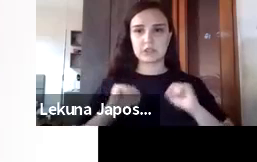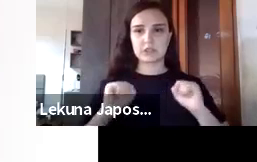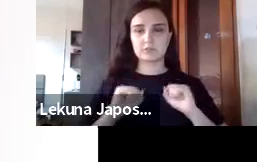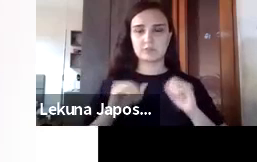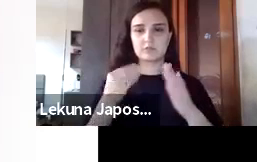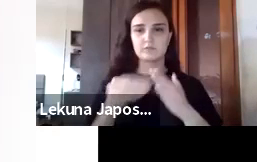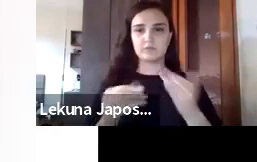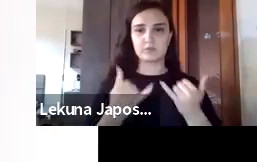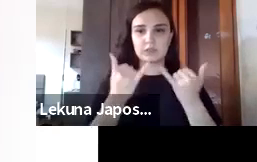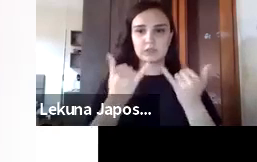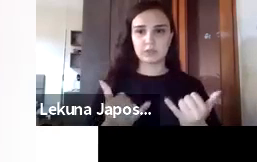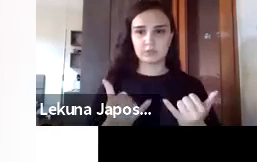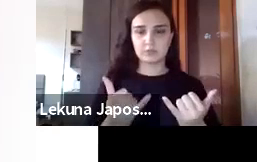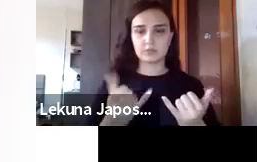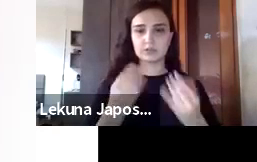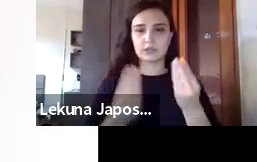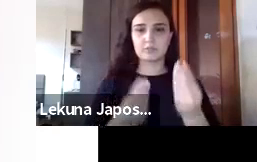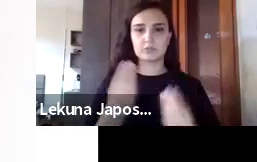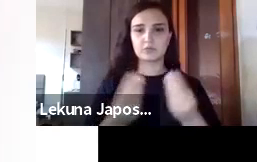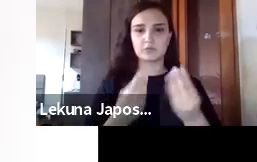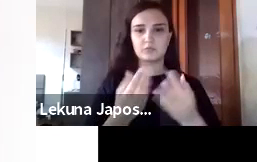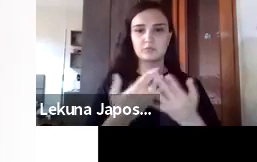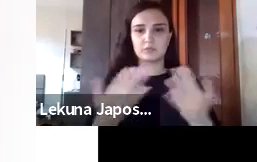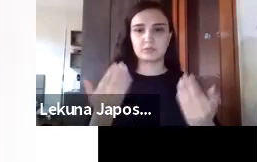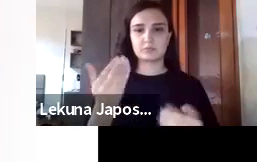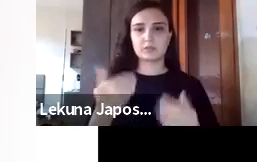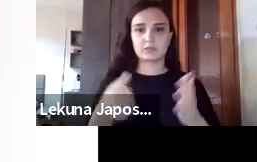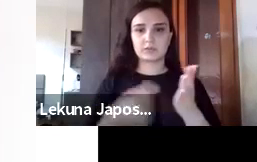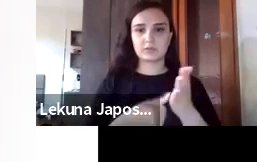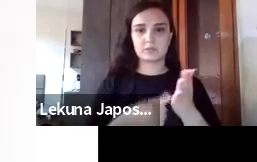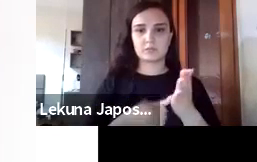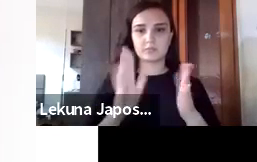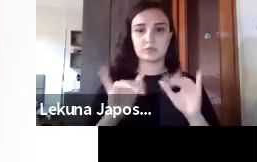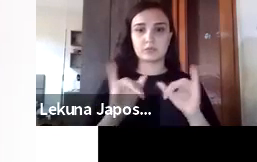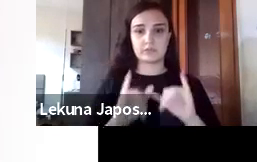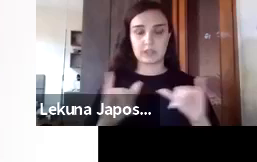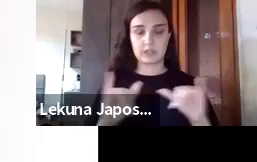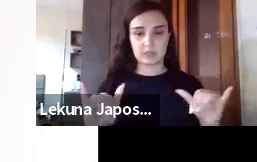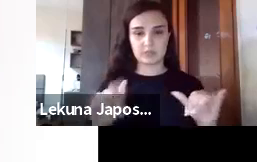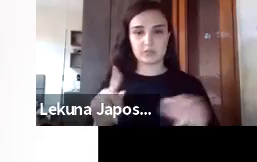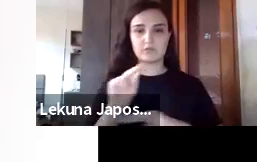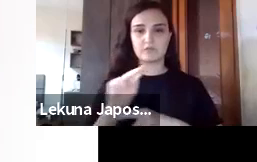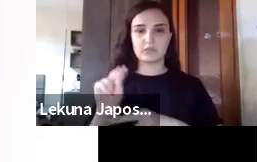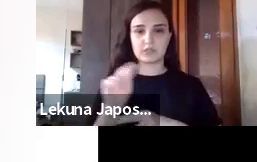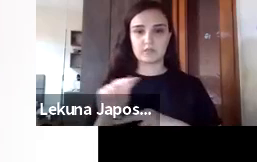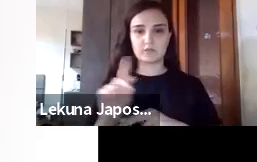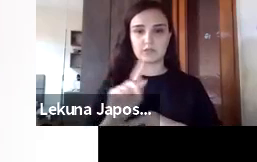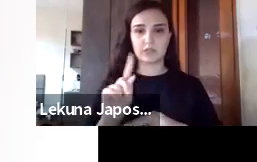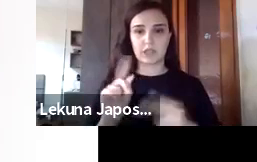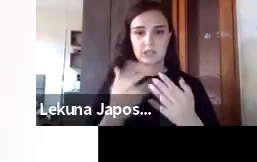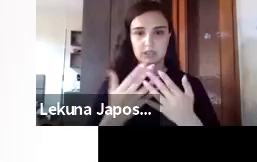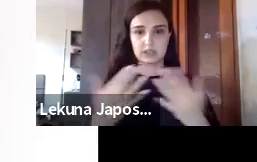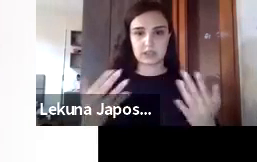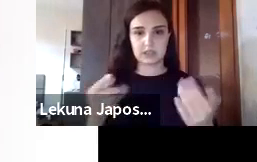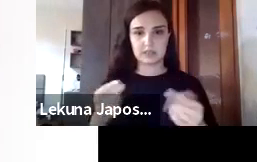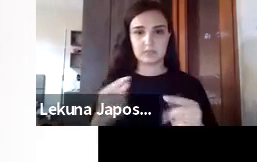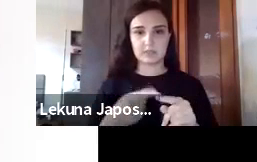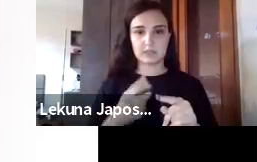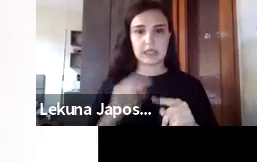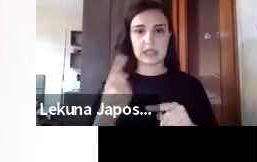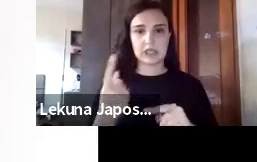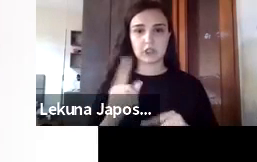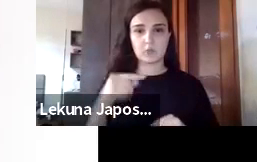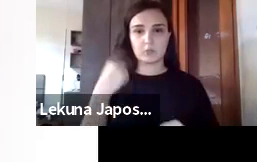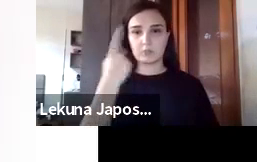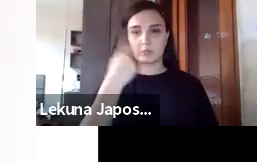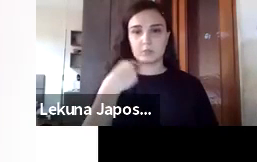უყიდოთ, შევუძინოთ ისეთი სათამაშოები, რომელიც მას დაეხმარება განვითარებაში, ვასწავლოთ რაღაცები, ხო? ანუ ერთი რომ